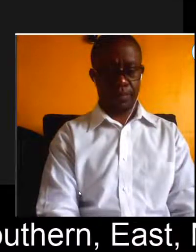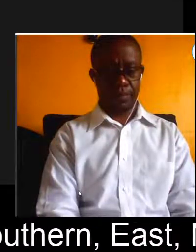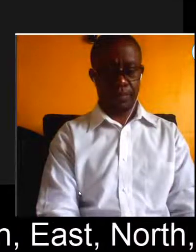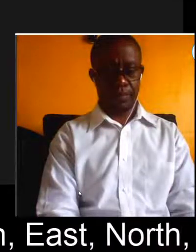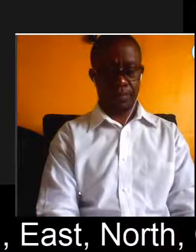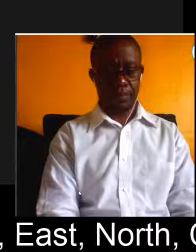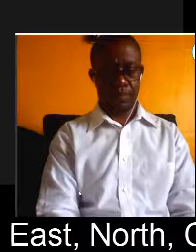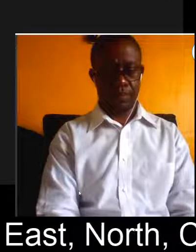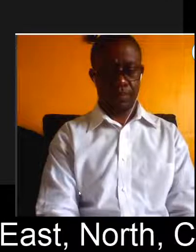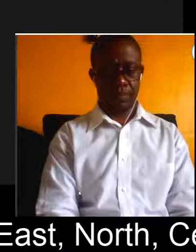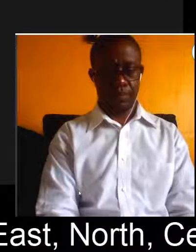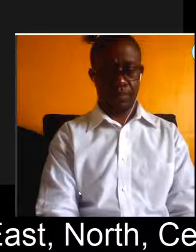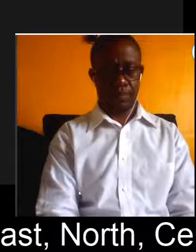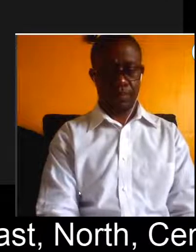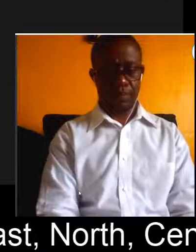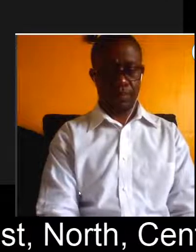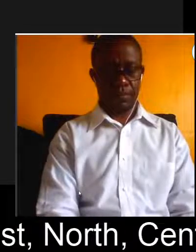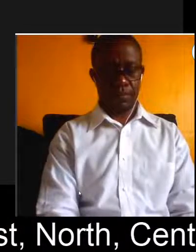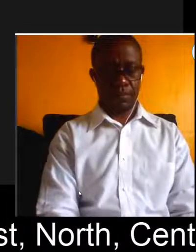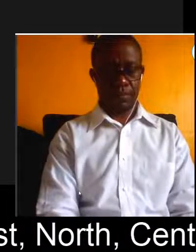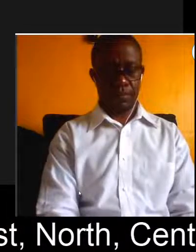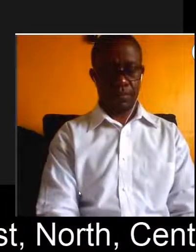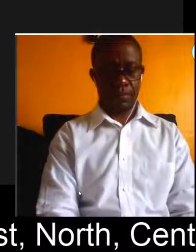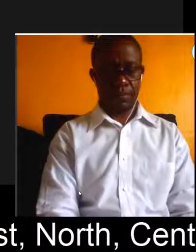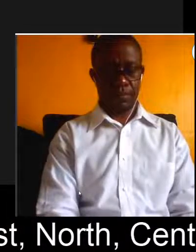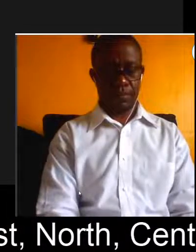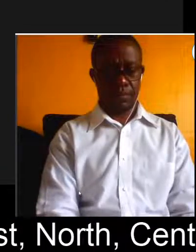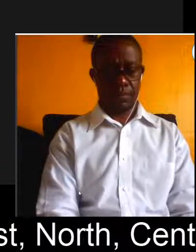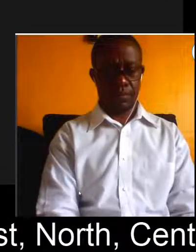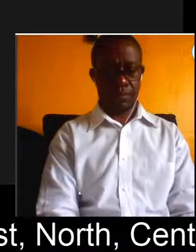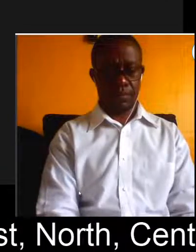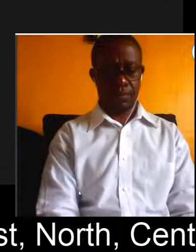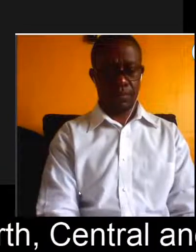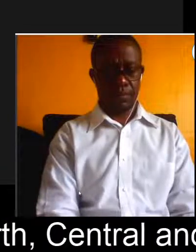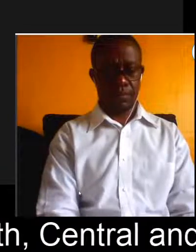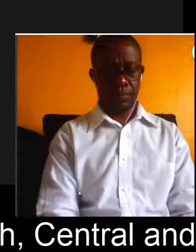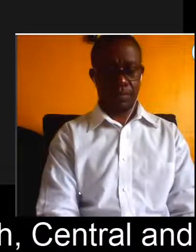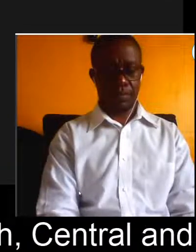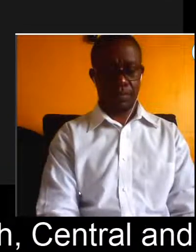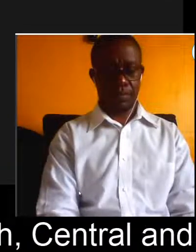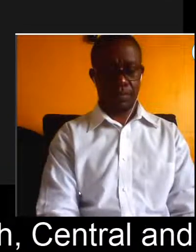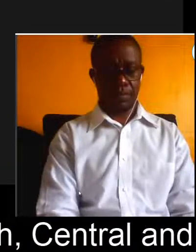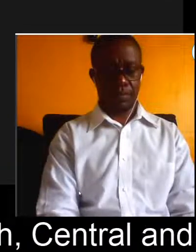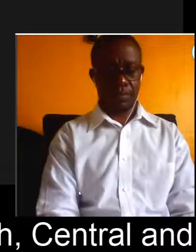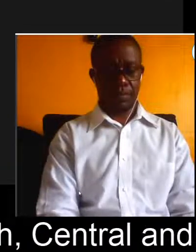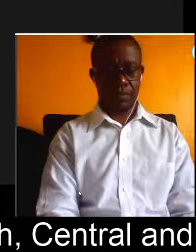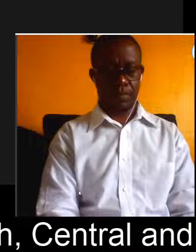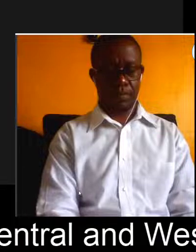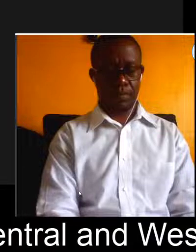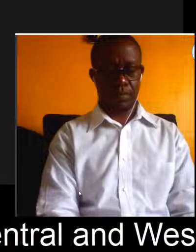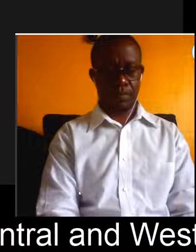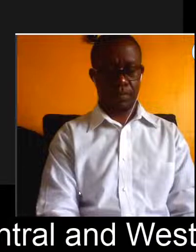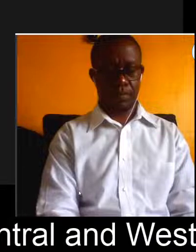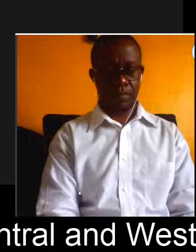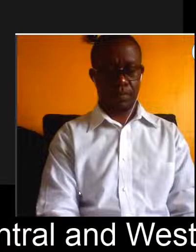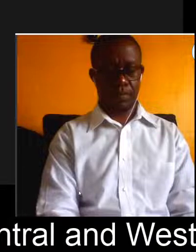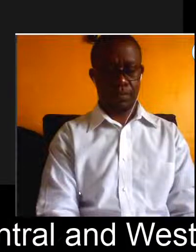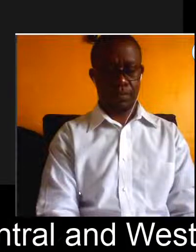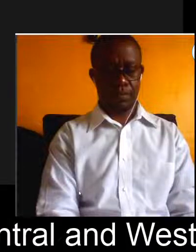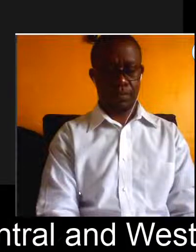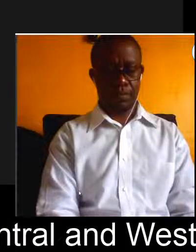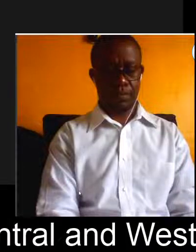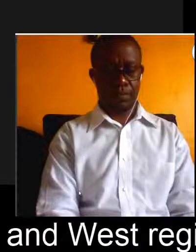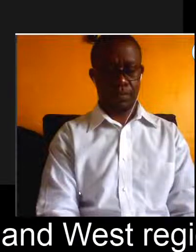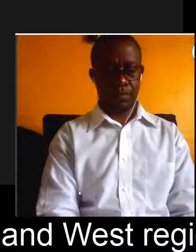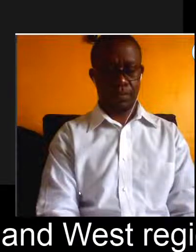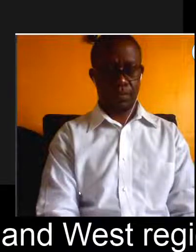de prévoir certaines lois qui sont contradictoires avec la charte africaine. Il faut également créer une campagne de sensibilisation de la charte africaine,